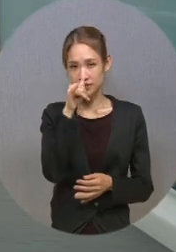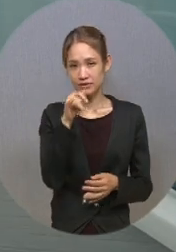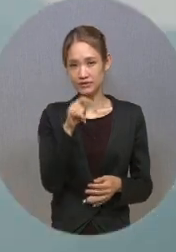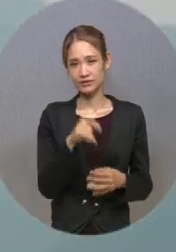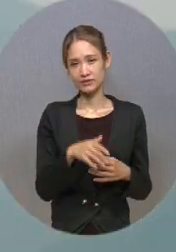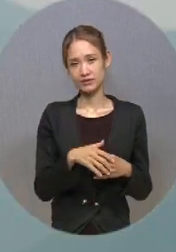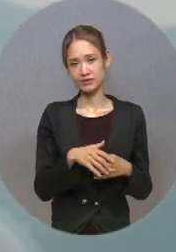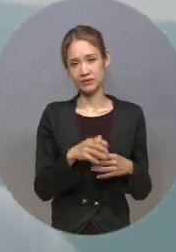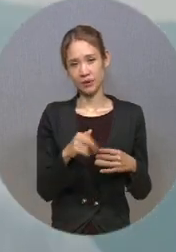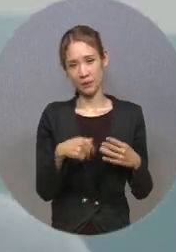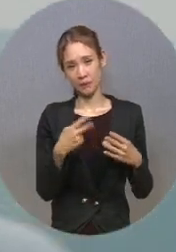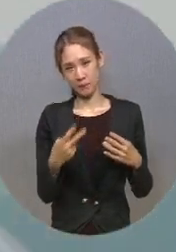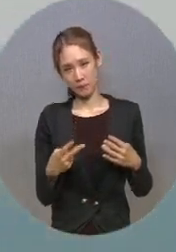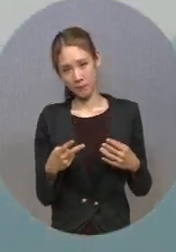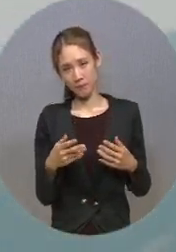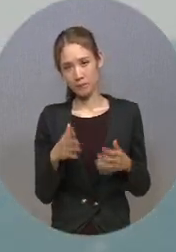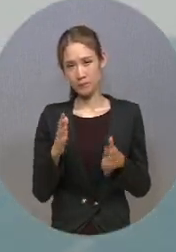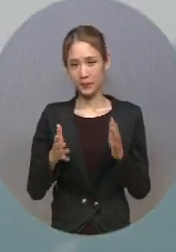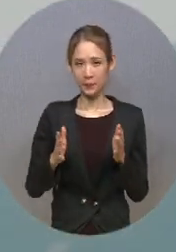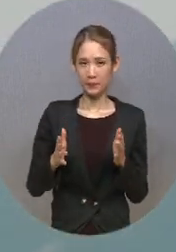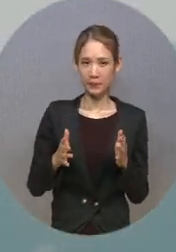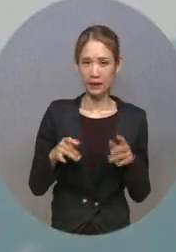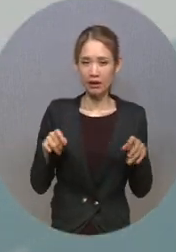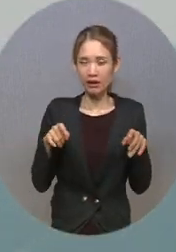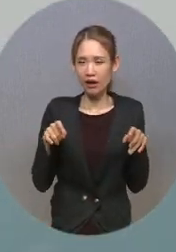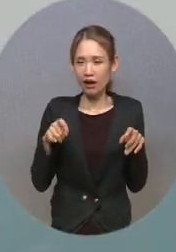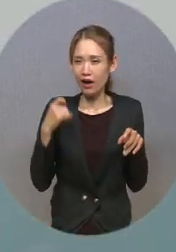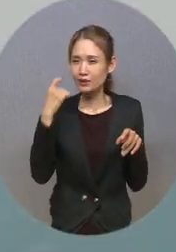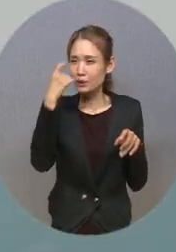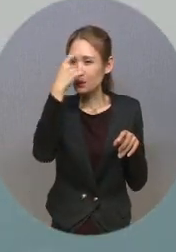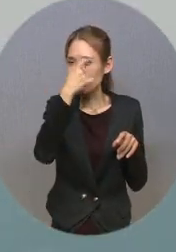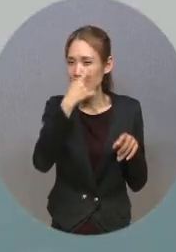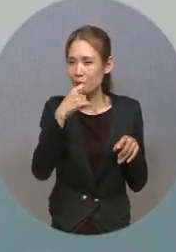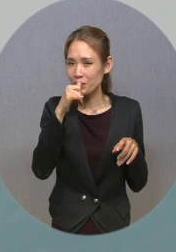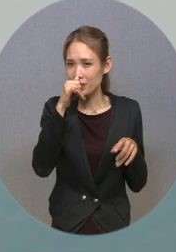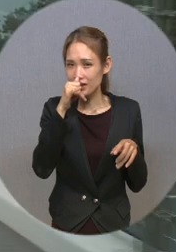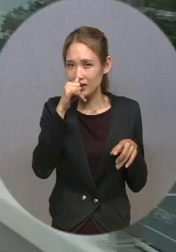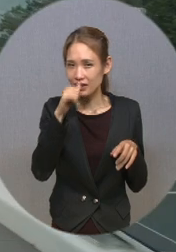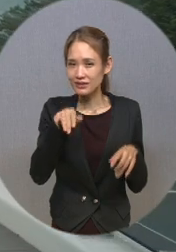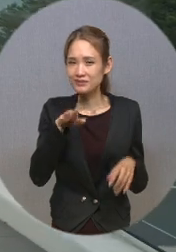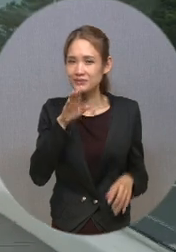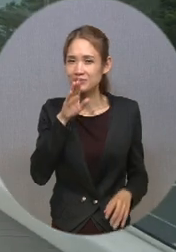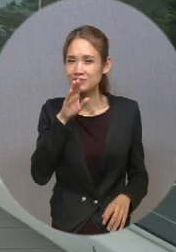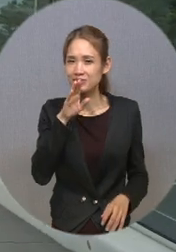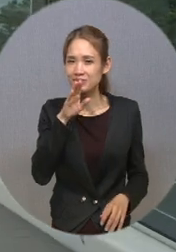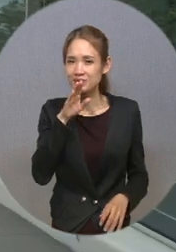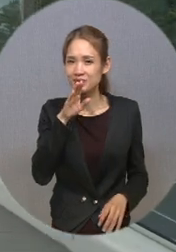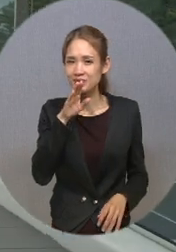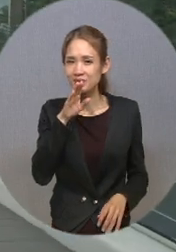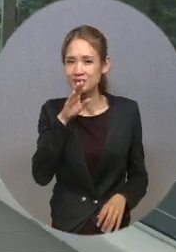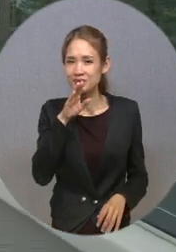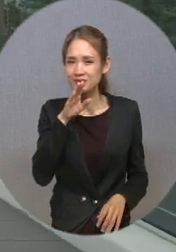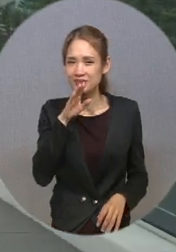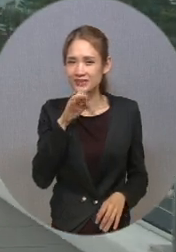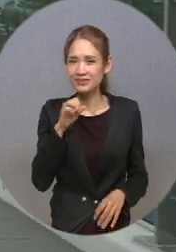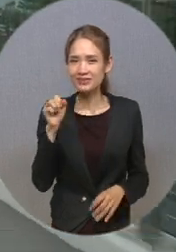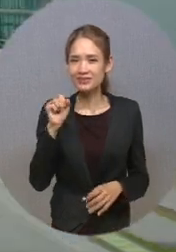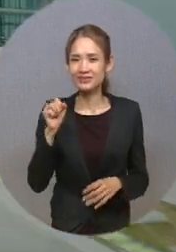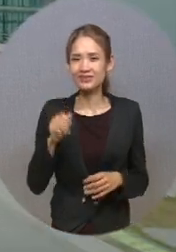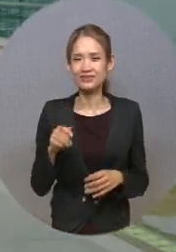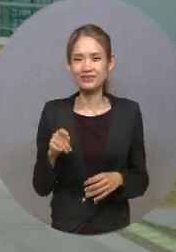촬영 감독님이 뛰었거든요. 왜 공포에 떠는 이 모습 찍으세요? 아니 방금 흔들려. 촬영 감독님이 뛰었거든요. 와 그래서 그런 거죠? 또 흔들어드려요? 아니 아니요. 저기 가서 저기